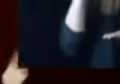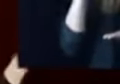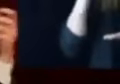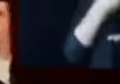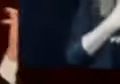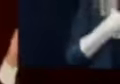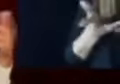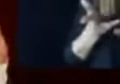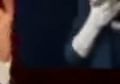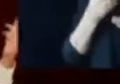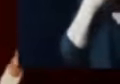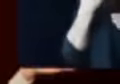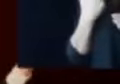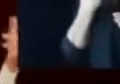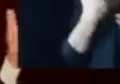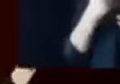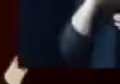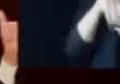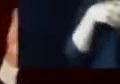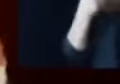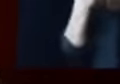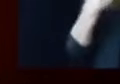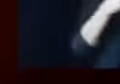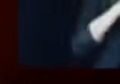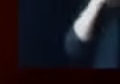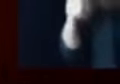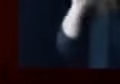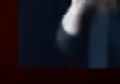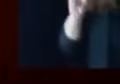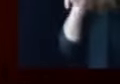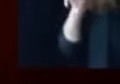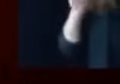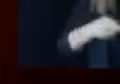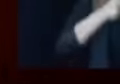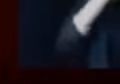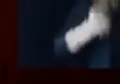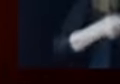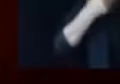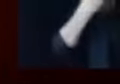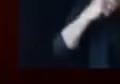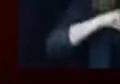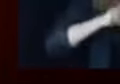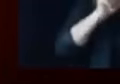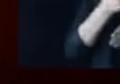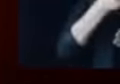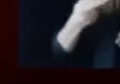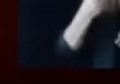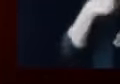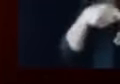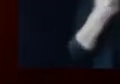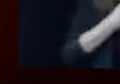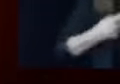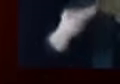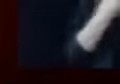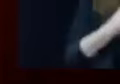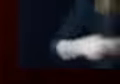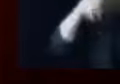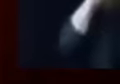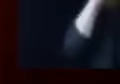2018-2020, è stato speso 1 milione di euro per trovare casa solo a 95 persone su 341. Beh,